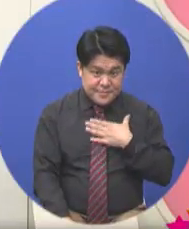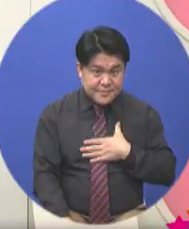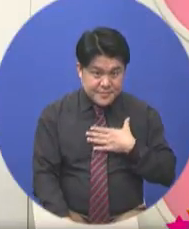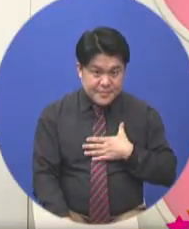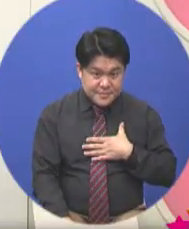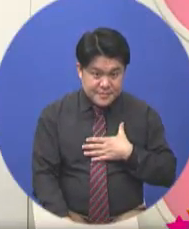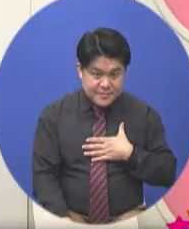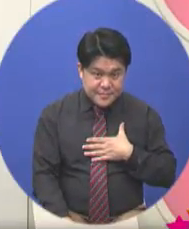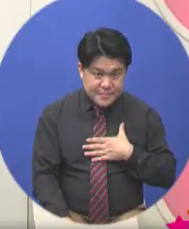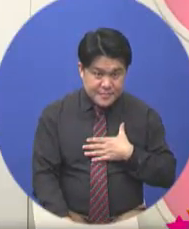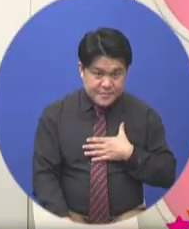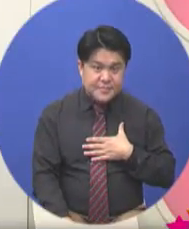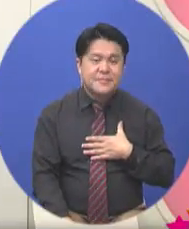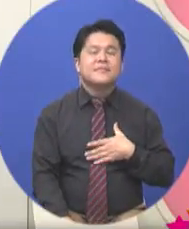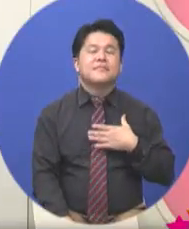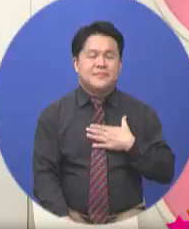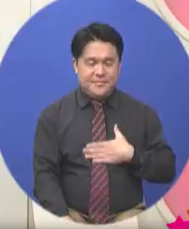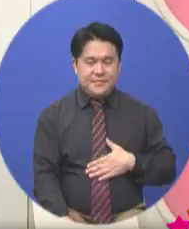아시겠어요?